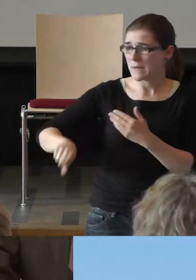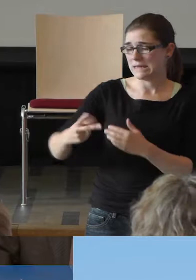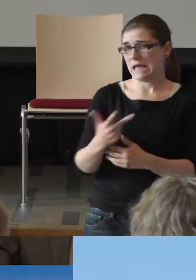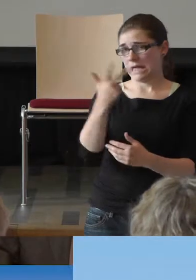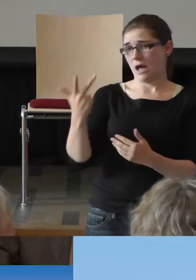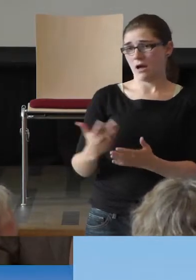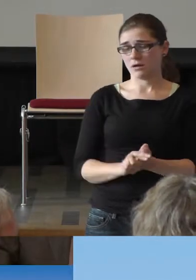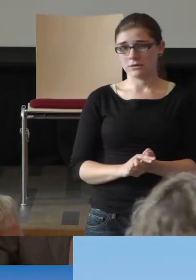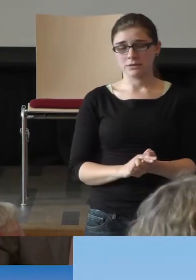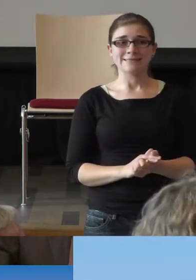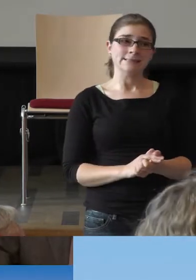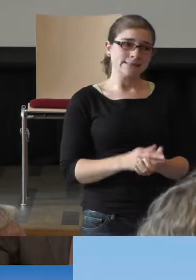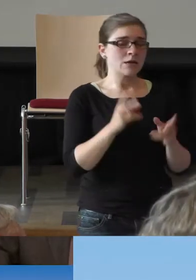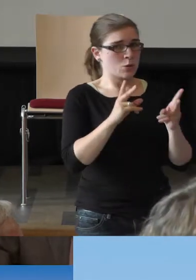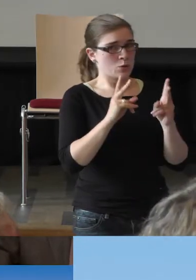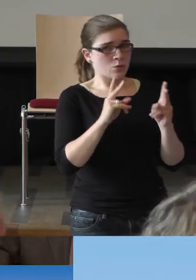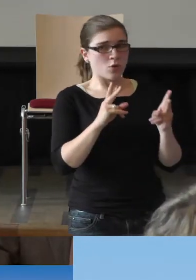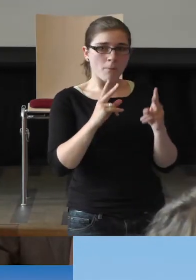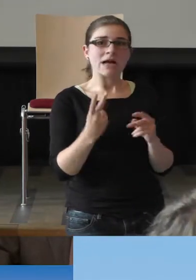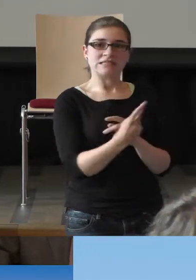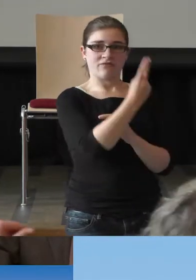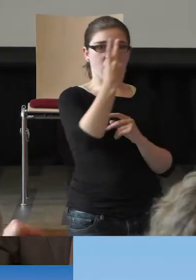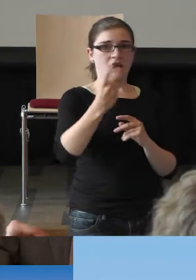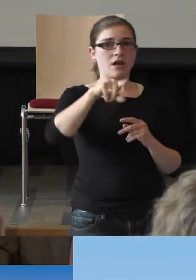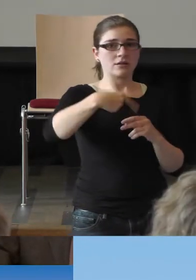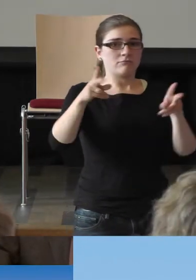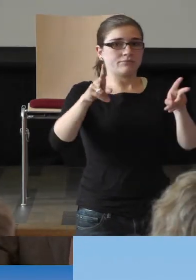Drei Jahre. Tja, dann weiß ich nicht, ob Sie nicht